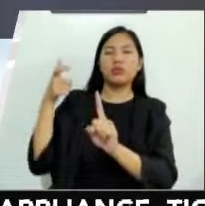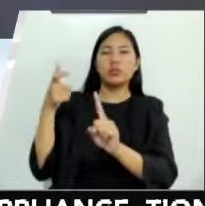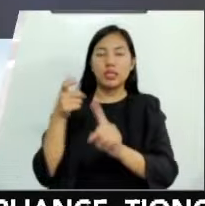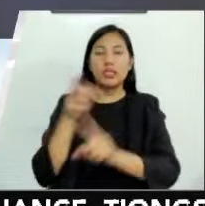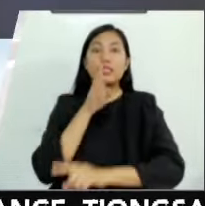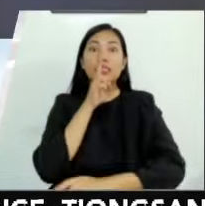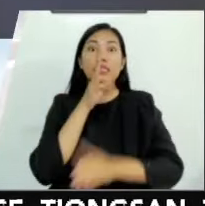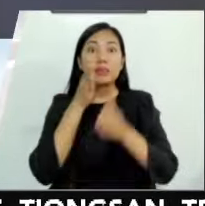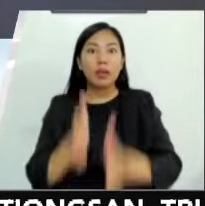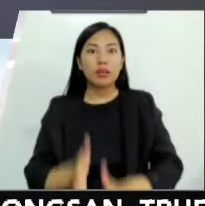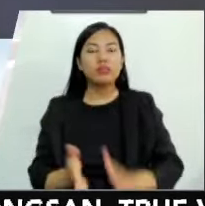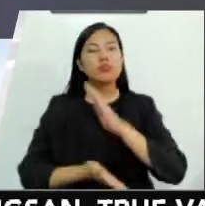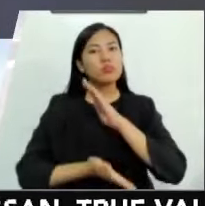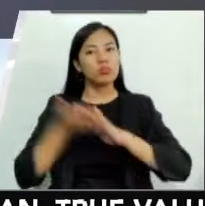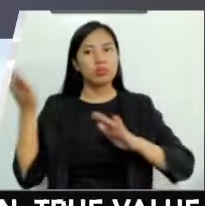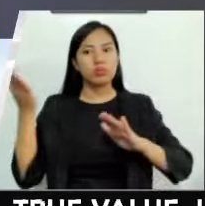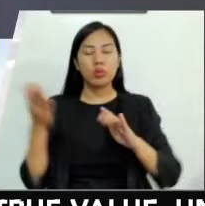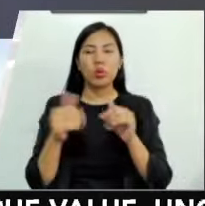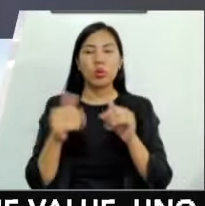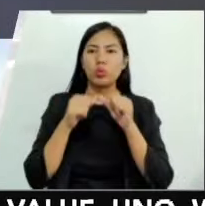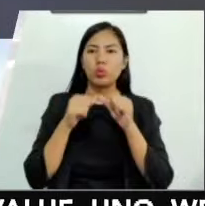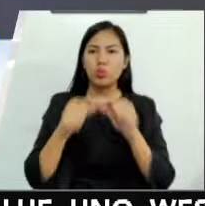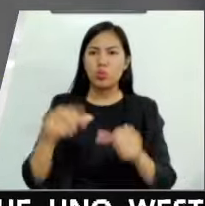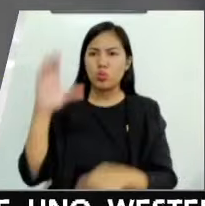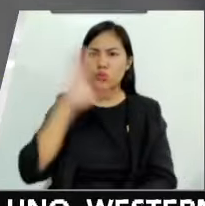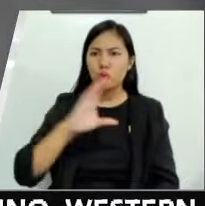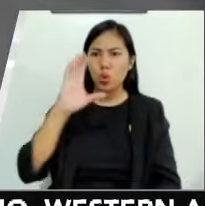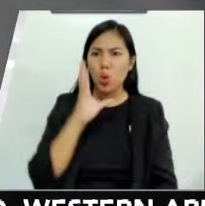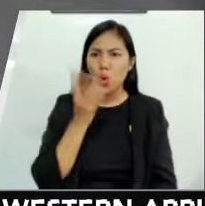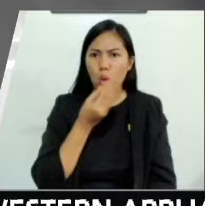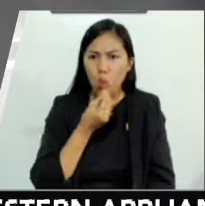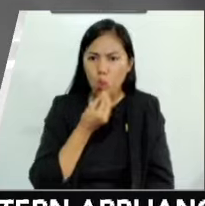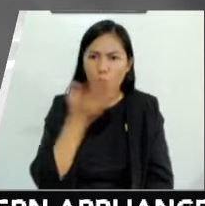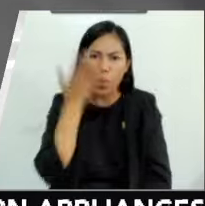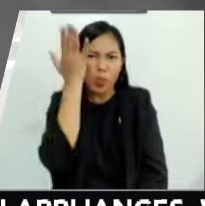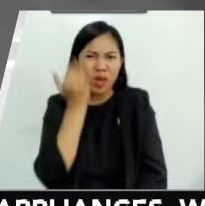pang inaalam kung sino ang salarin at ang motibo sa pamamaril.